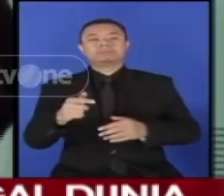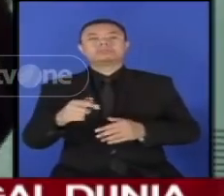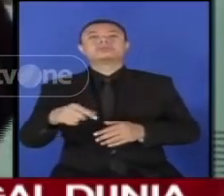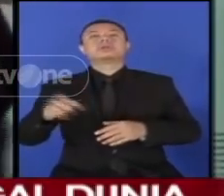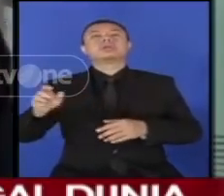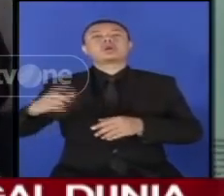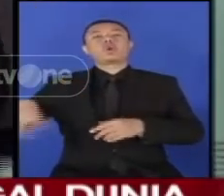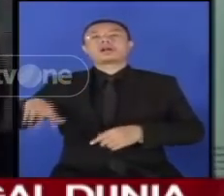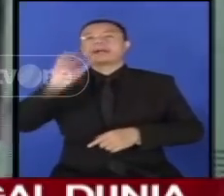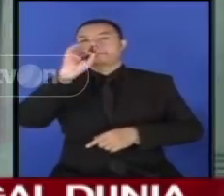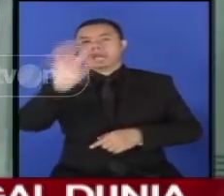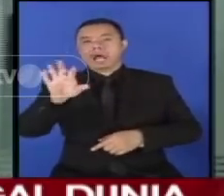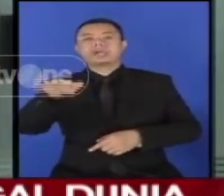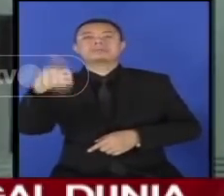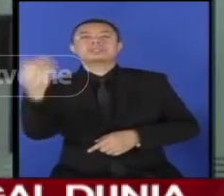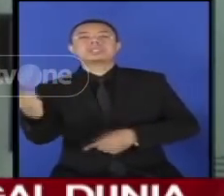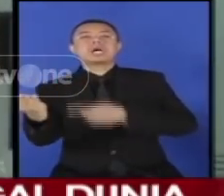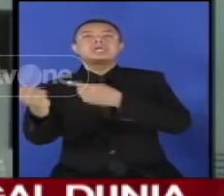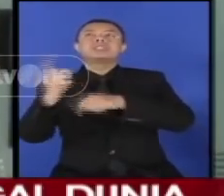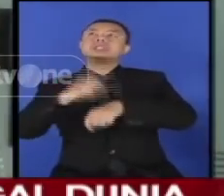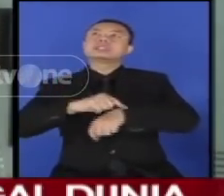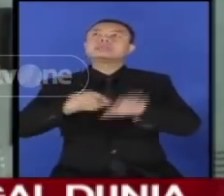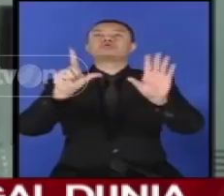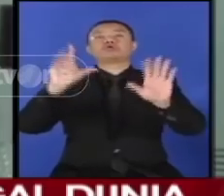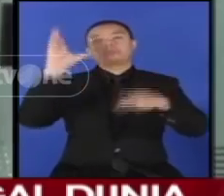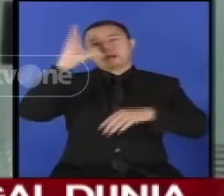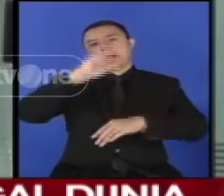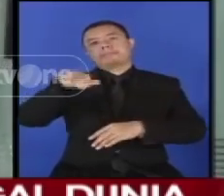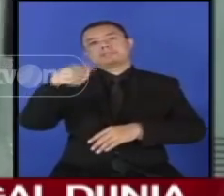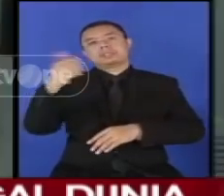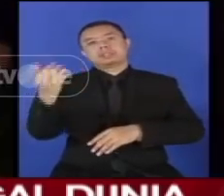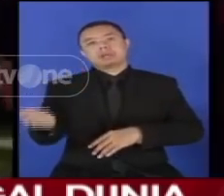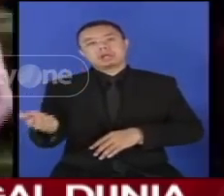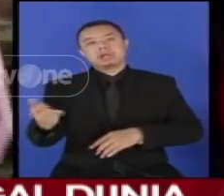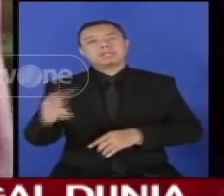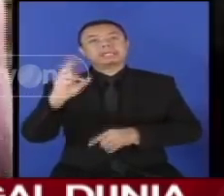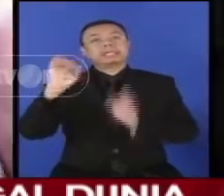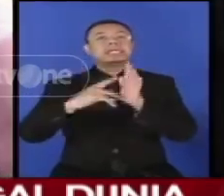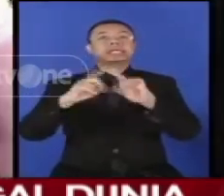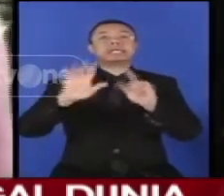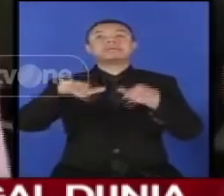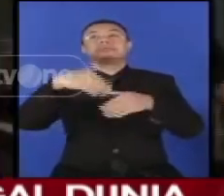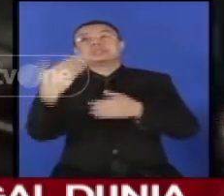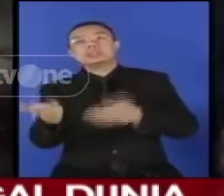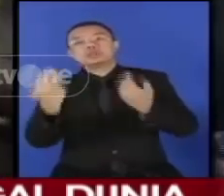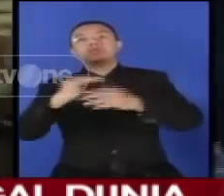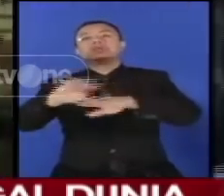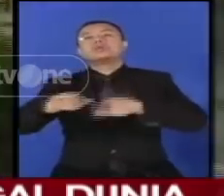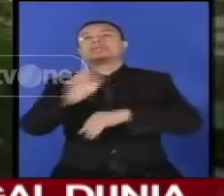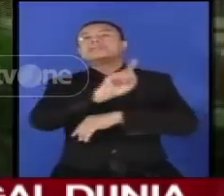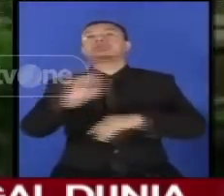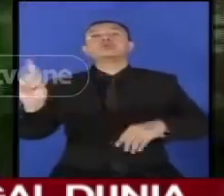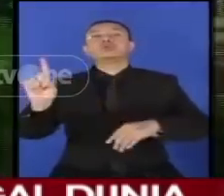kerabat Rina dikabarkan meninggal dunia pukul tujuh malam ia meninggal usai menjalani perawatan selama